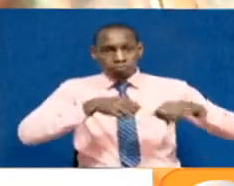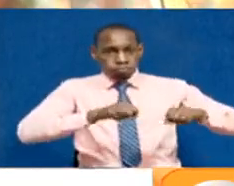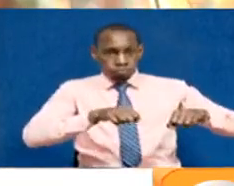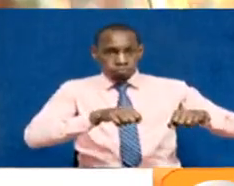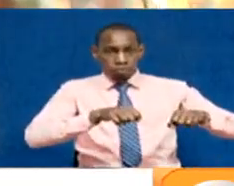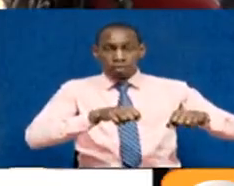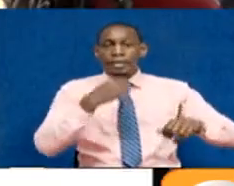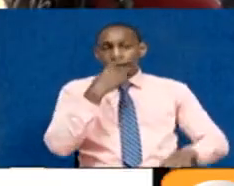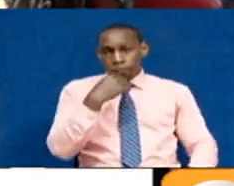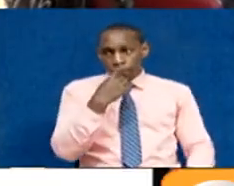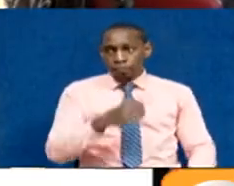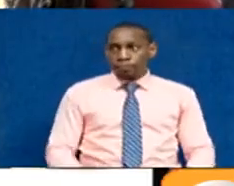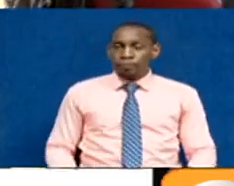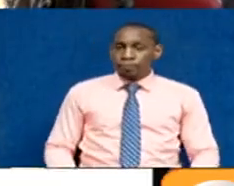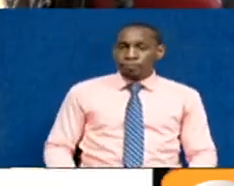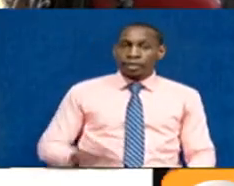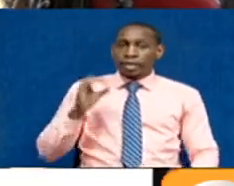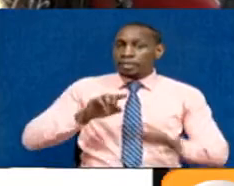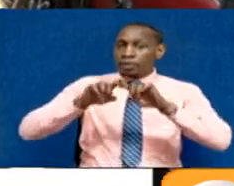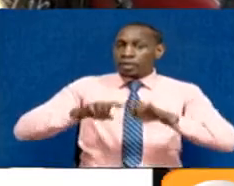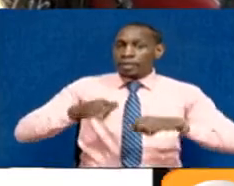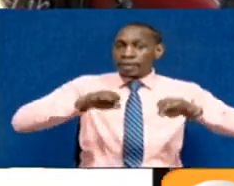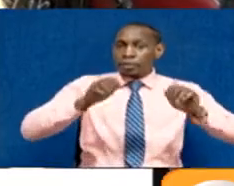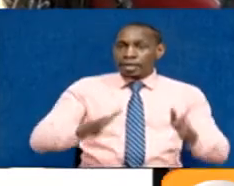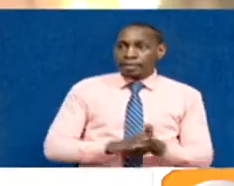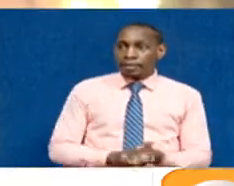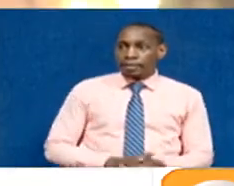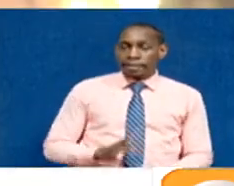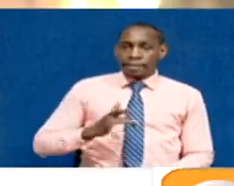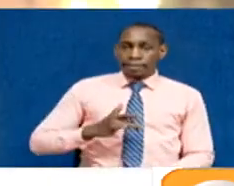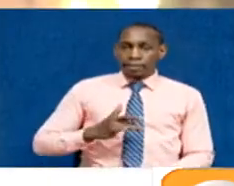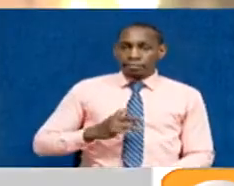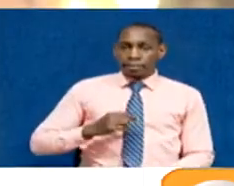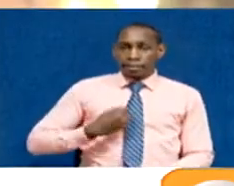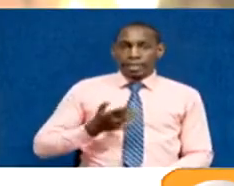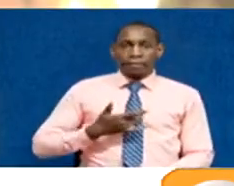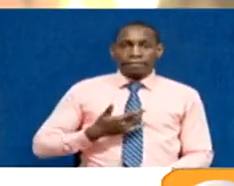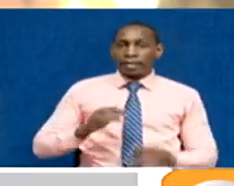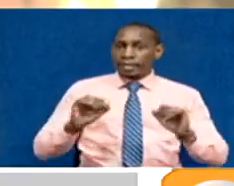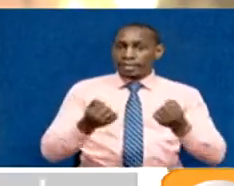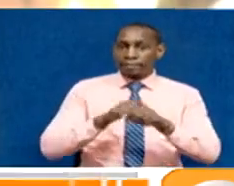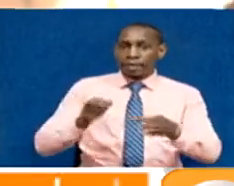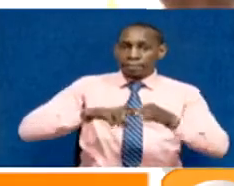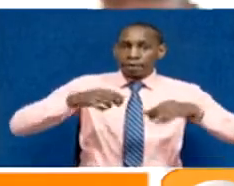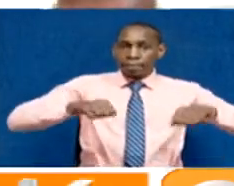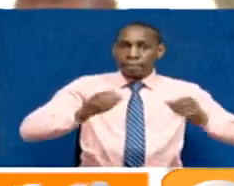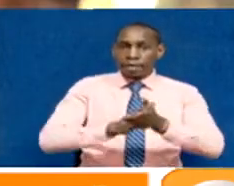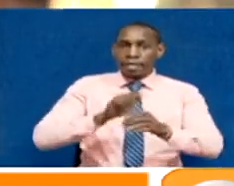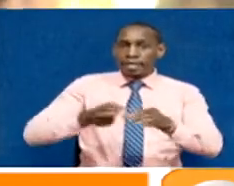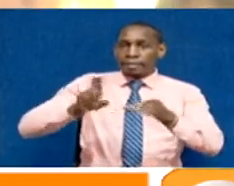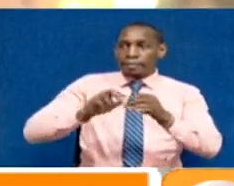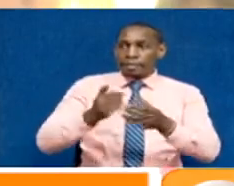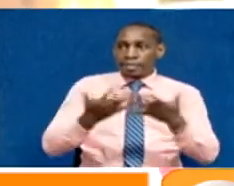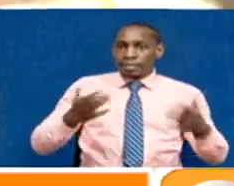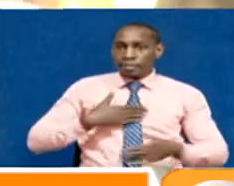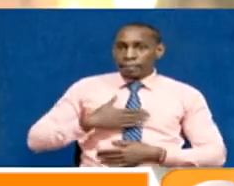masaa ni nani. Kwa wateja wanaowategemea. Kwa hivyo huyu mimi nasikia niko safe nikipanda hii bodaboda. In case nipande na kitu